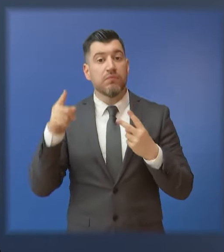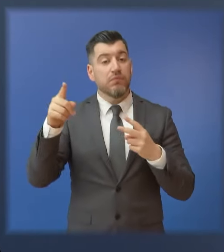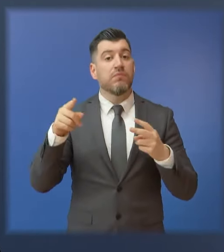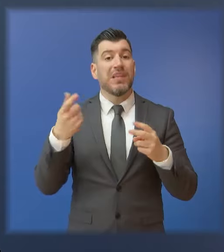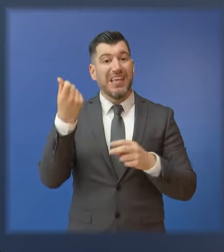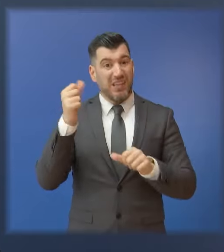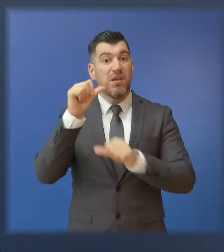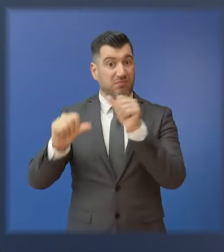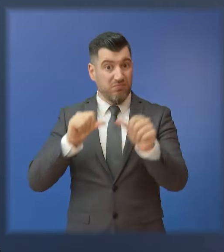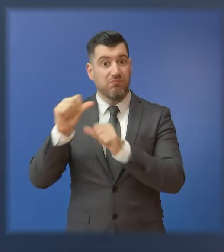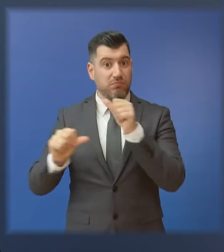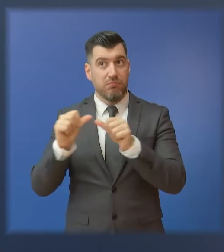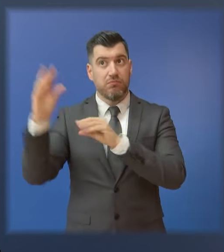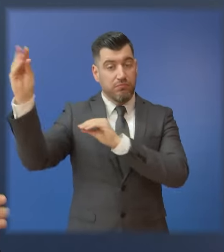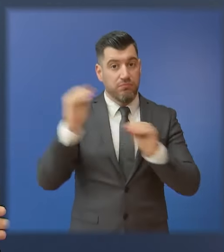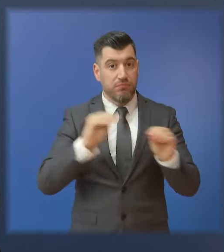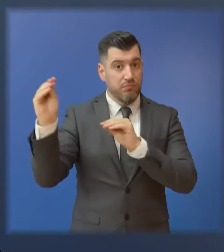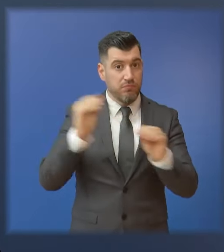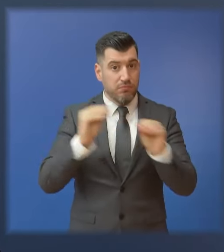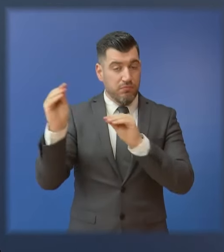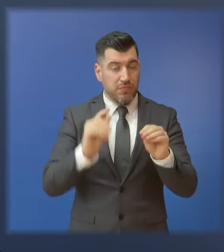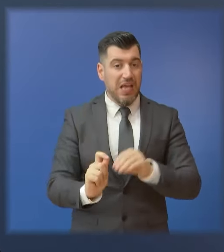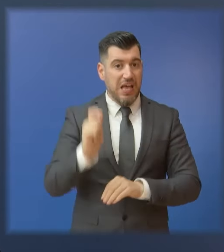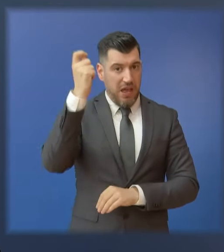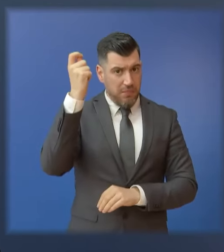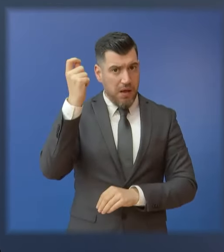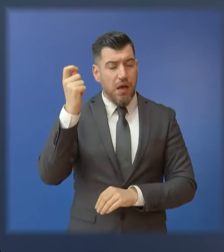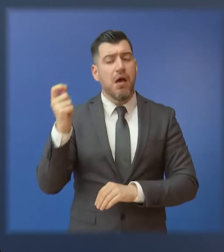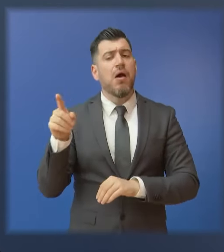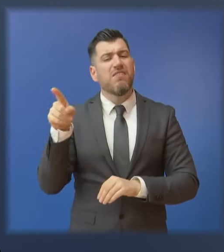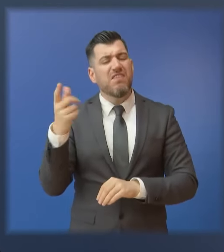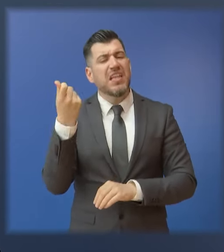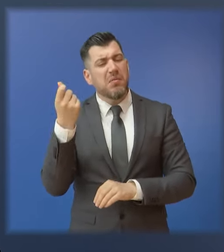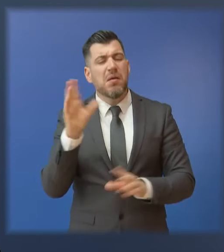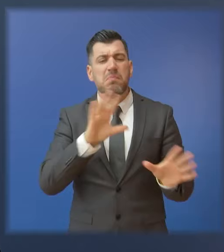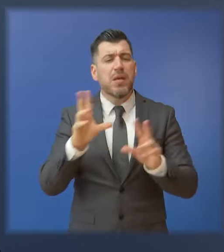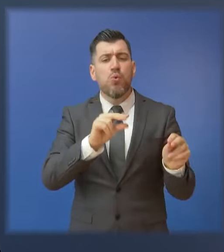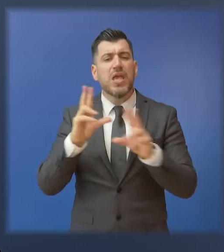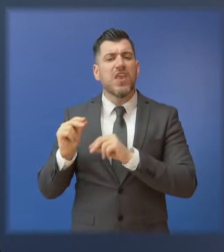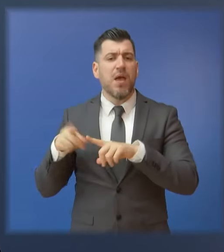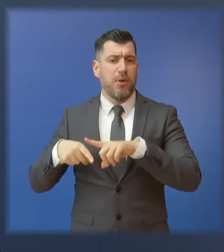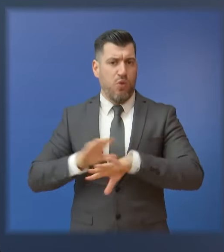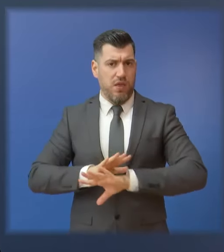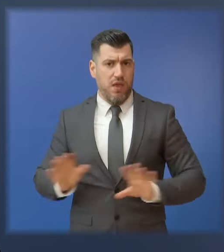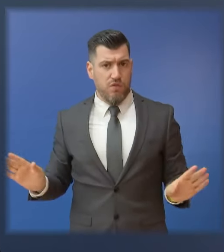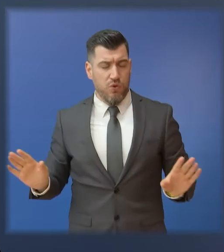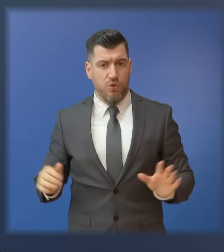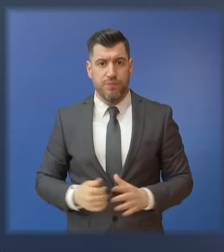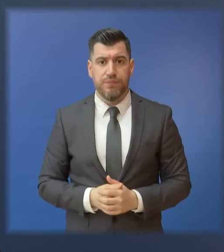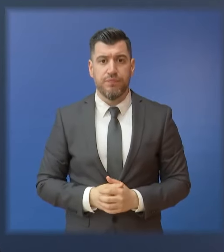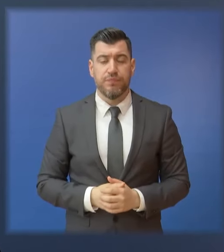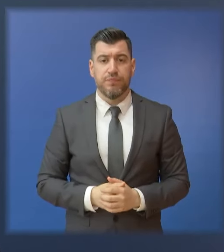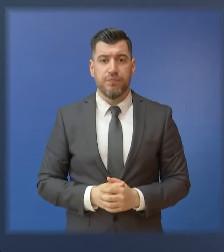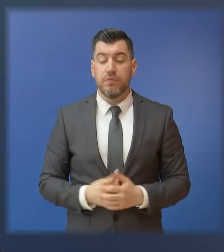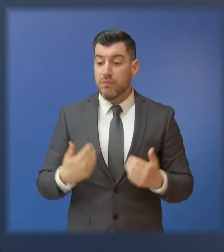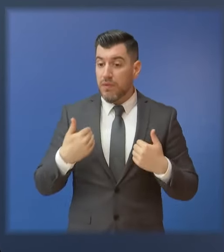φαίνεται ότι δεν οδηγούν σε τιμές μεγαλύτερες από από το δεκέμβριο ίσα-ίσα όπως σας είπα μικρότερες είναι δεδομένο ότι αν φτάσουμε σε σημεία